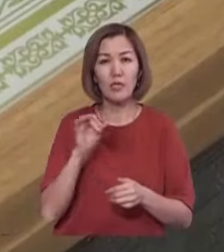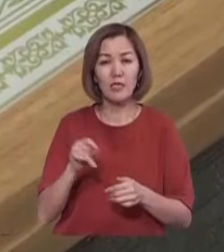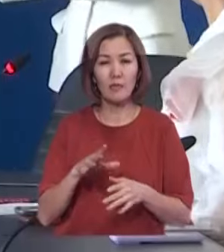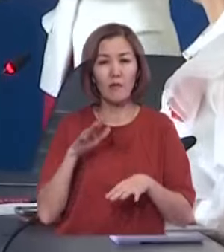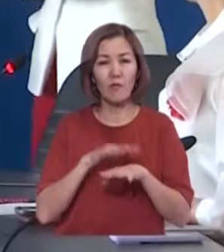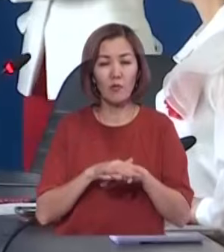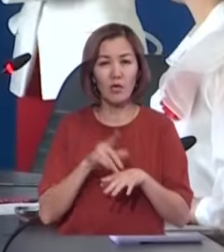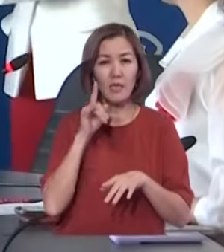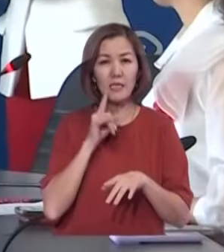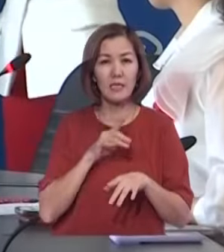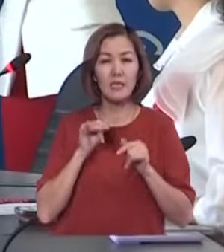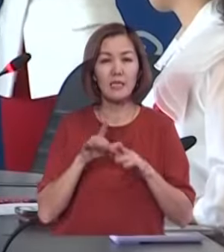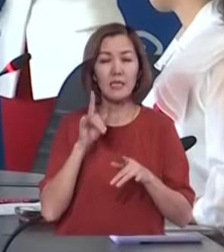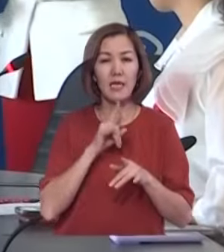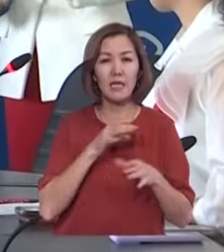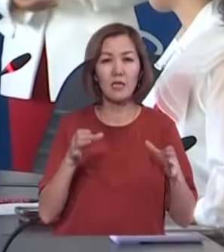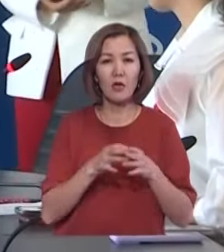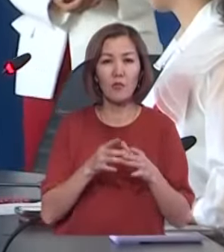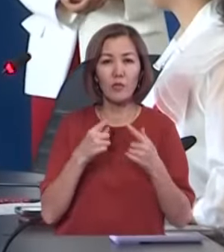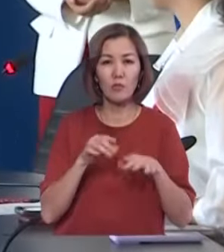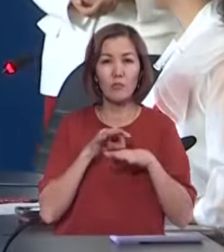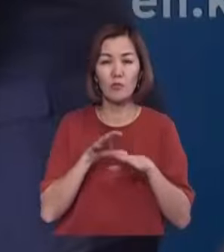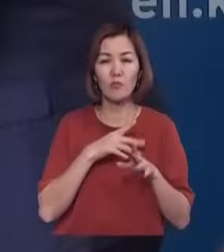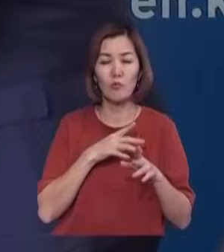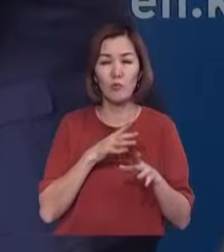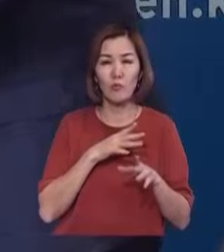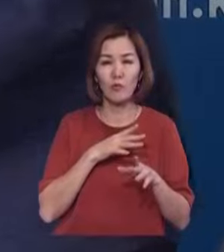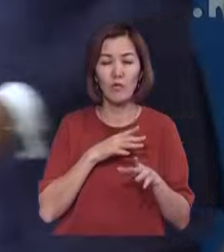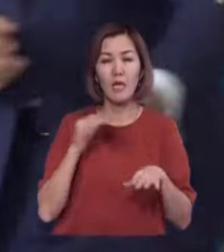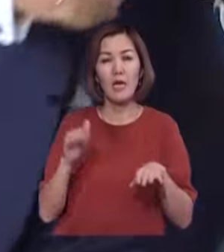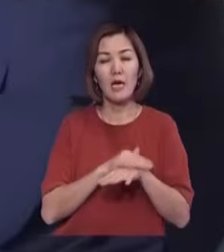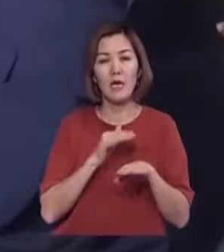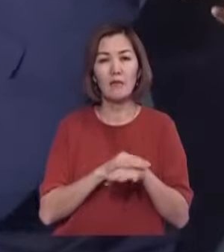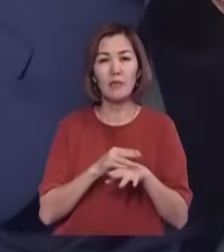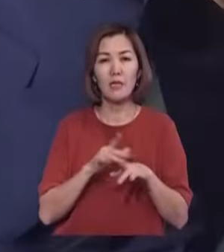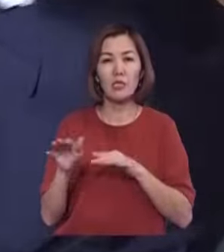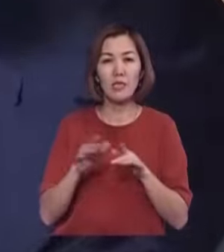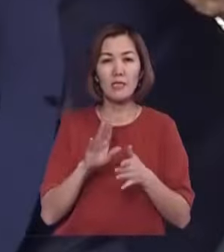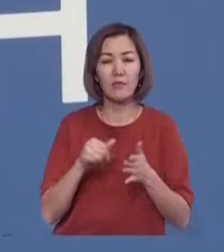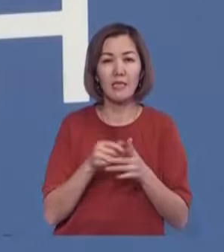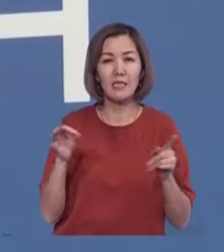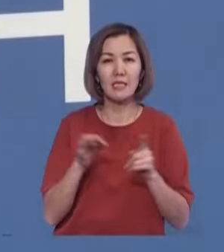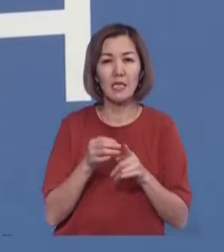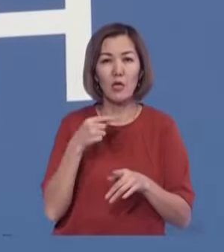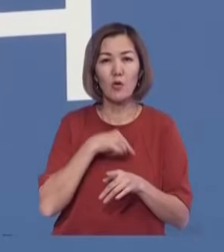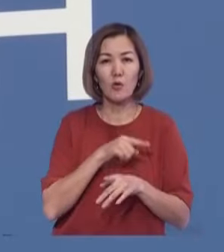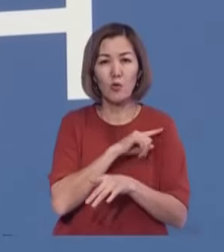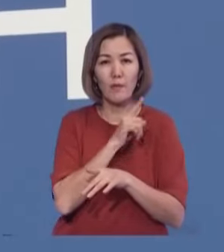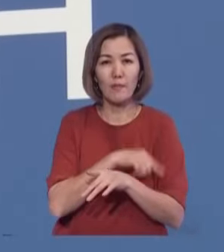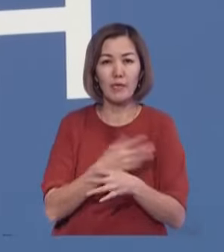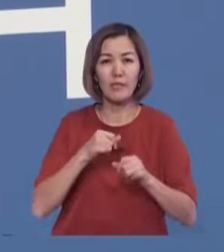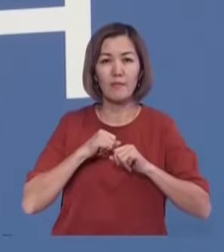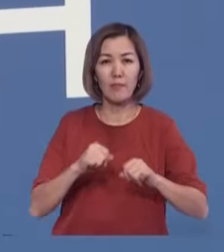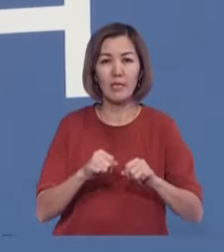Нұрсұлтан Назарбаев қоры және Қазақстанның іскер әйелдер қауымдастығымен мұрындық болумен ұйымдастырылған. Қайырымдылық шарасының басты мақсаты